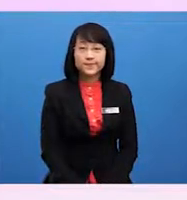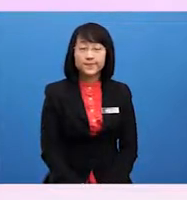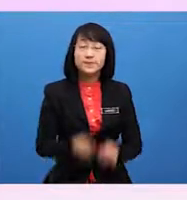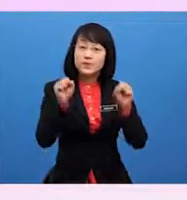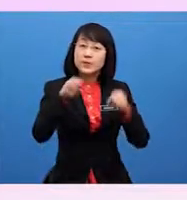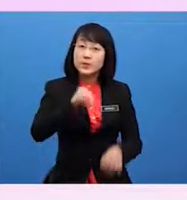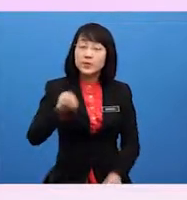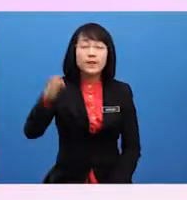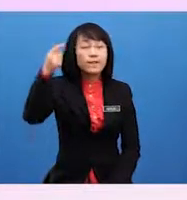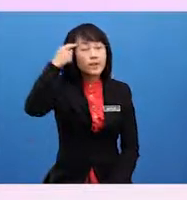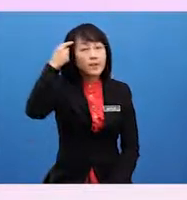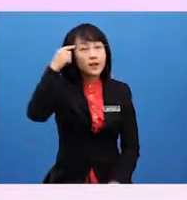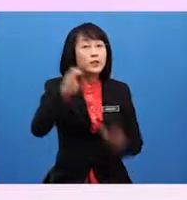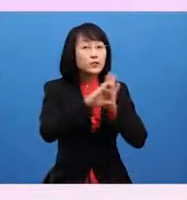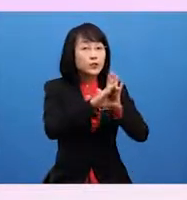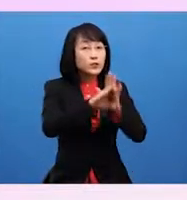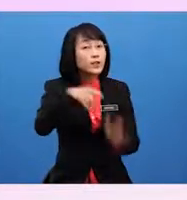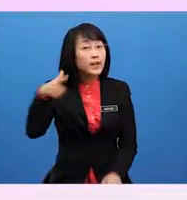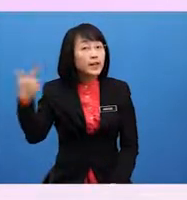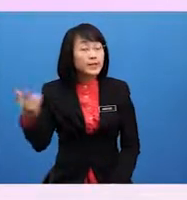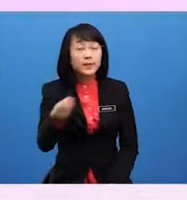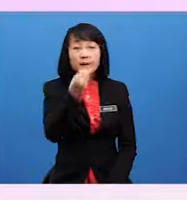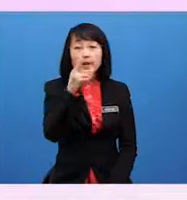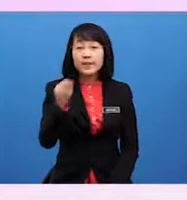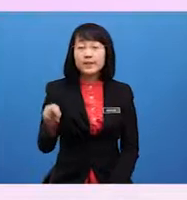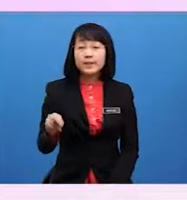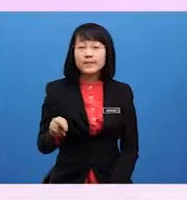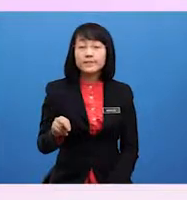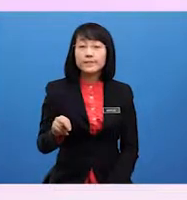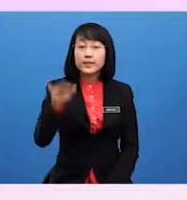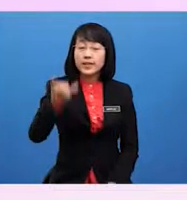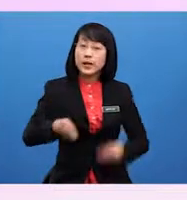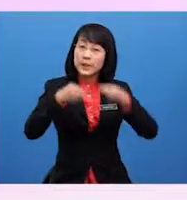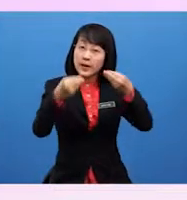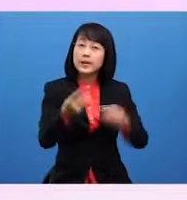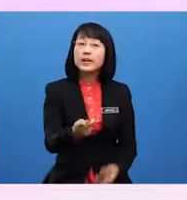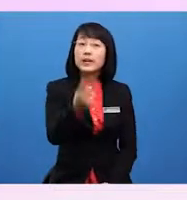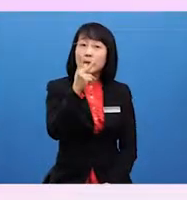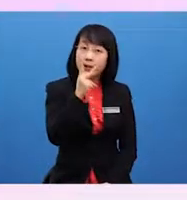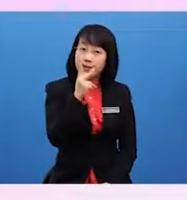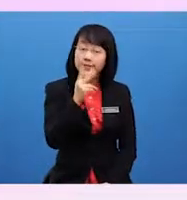Bolehkah murid-murid fikirkan contoh-contoh lain makanan yang membekalkan karbohidrat?